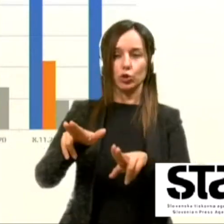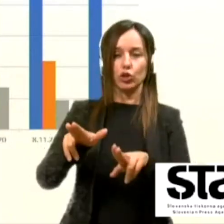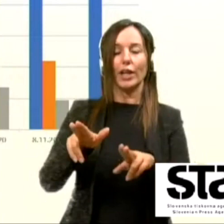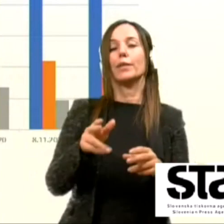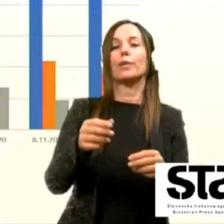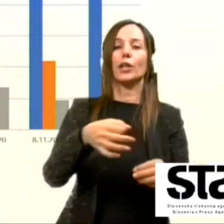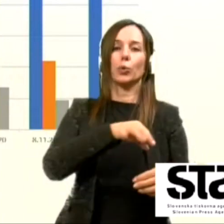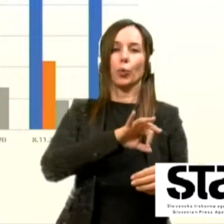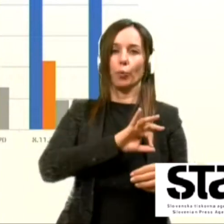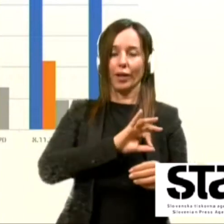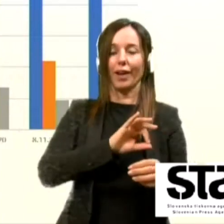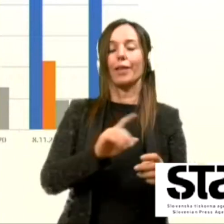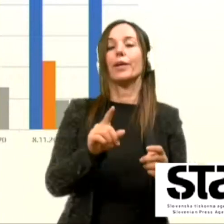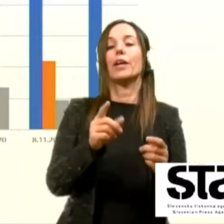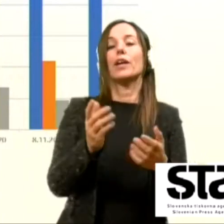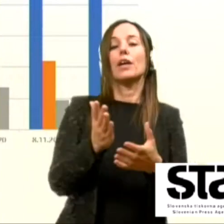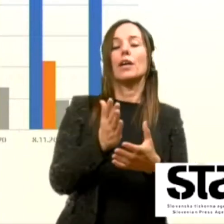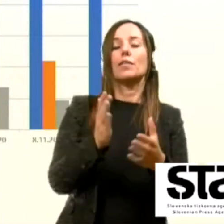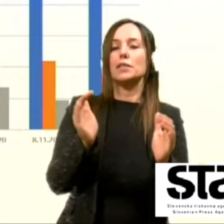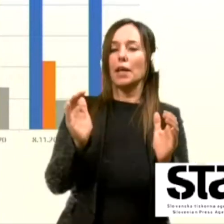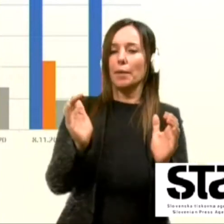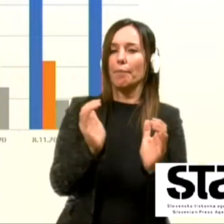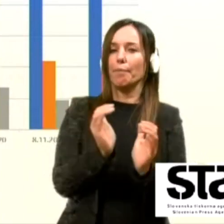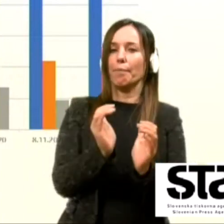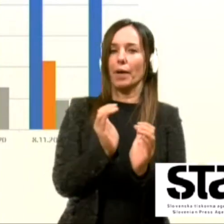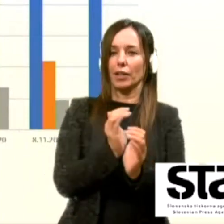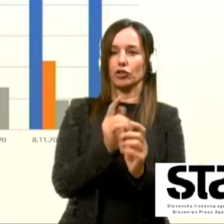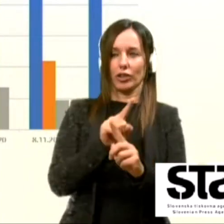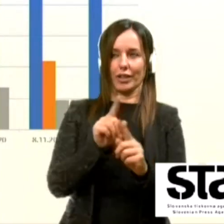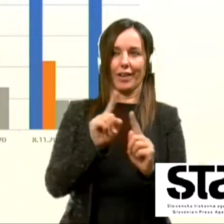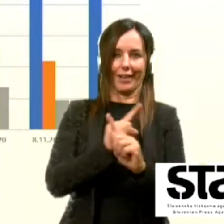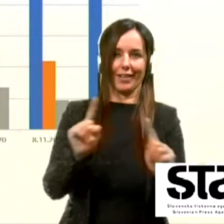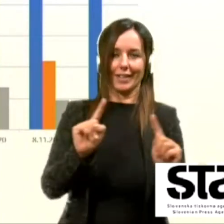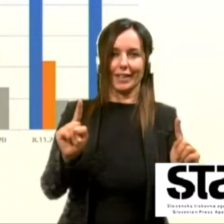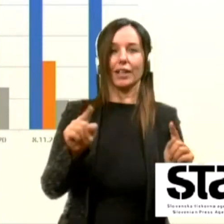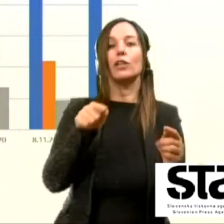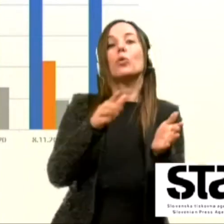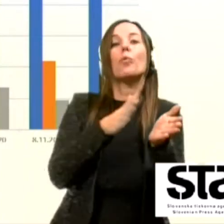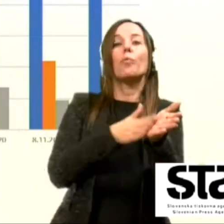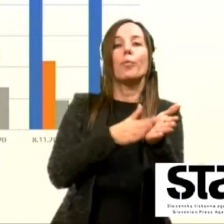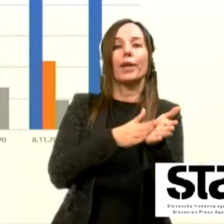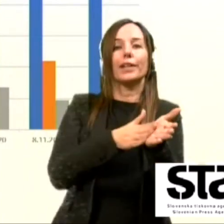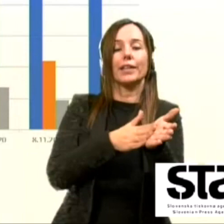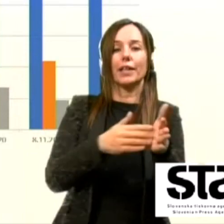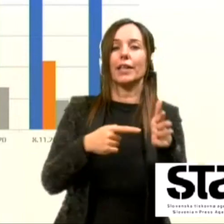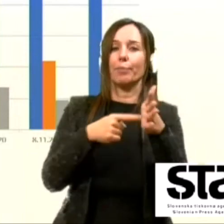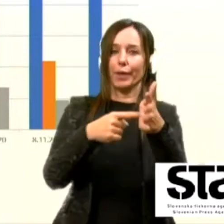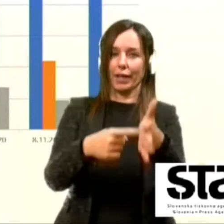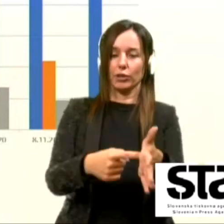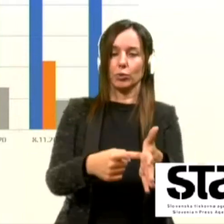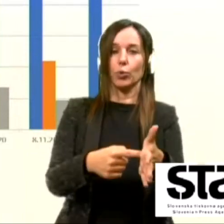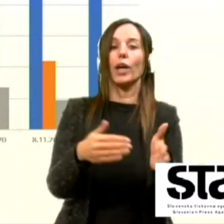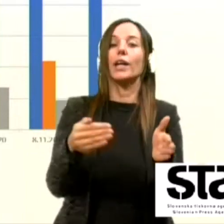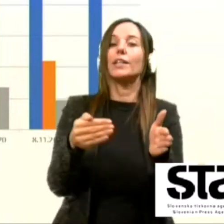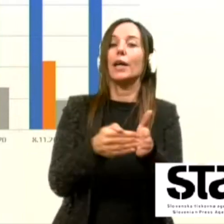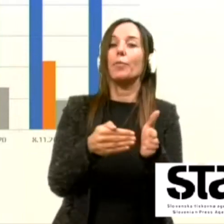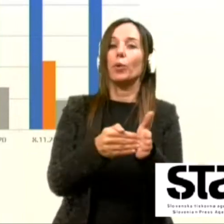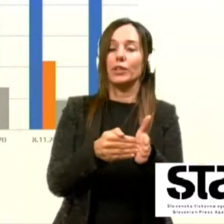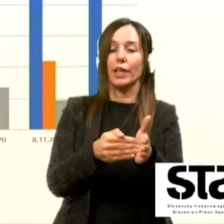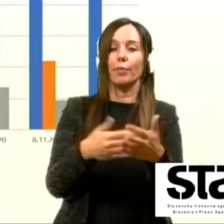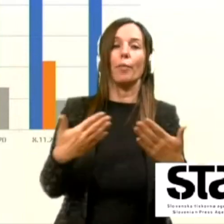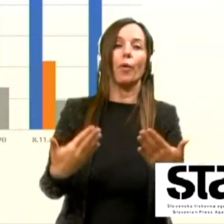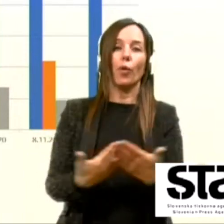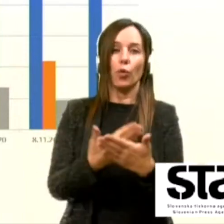in umrlimi vse bolj manjša, hkrati to pomeni, da so potrebe po